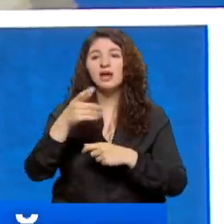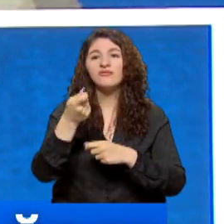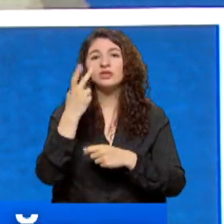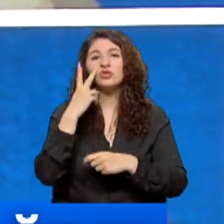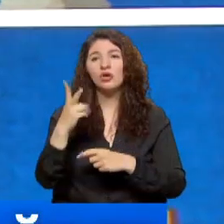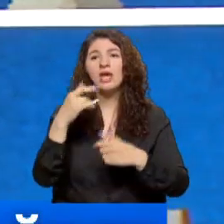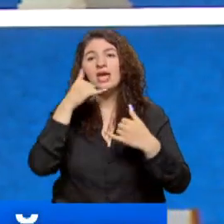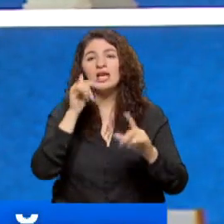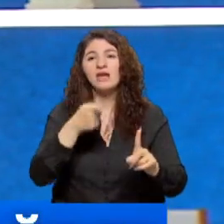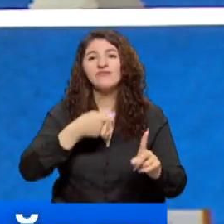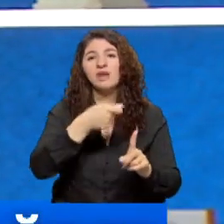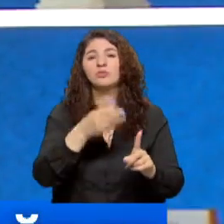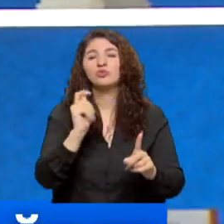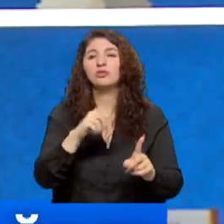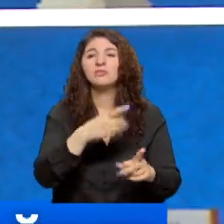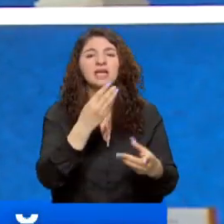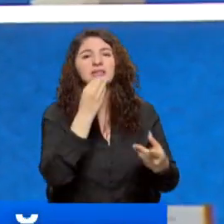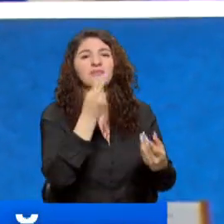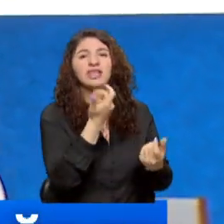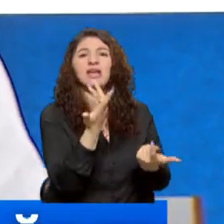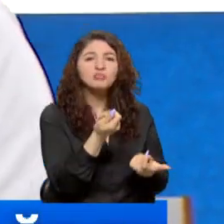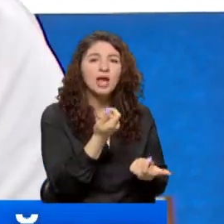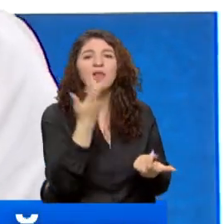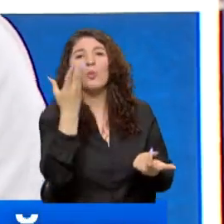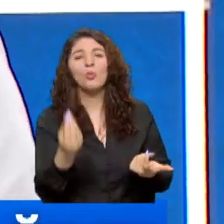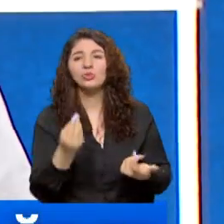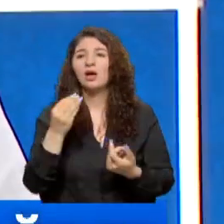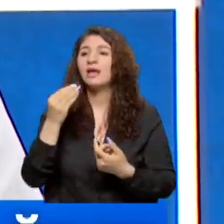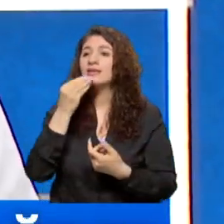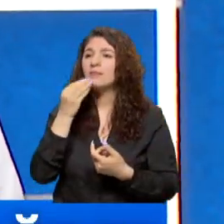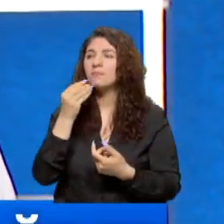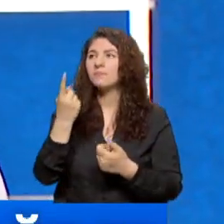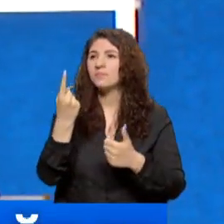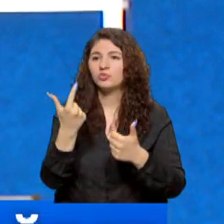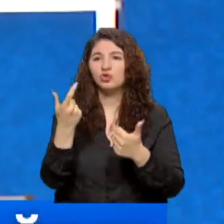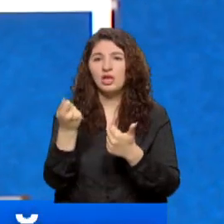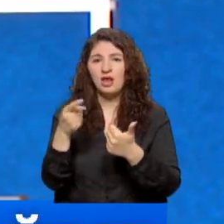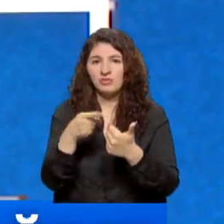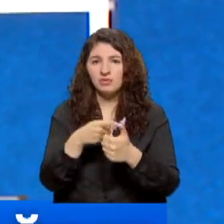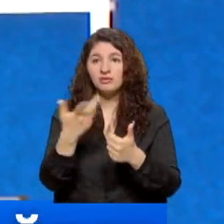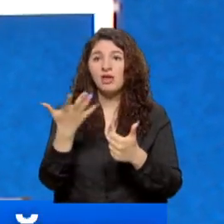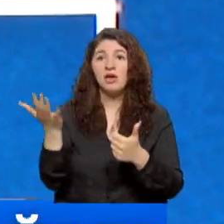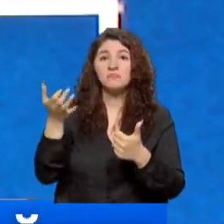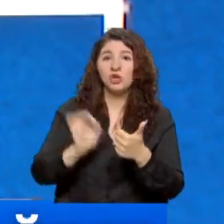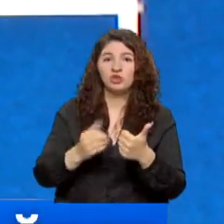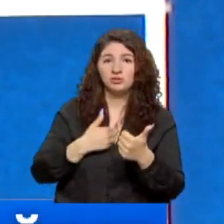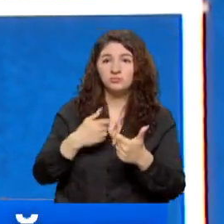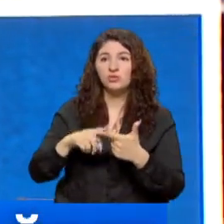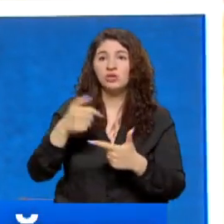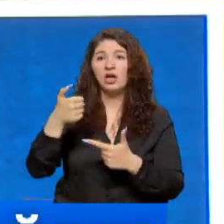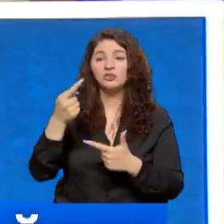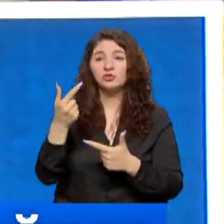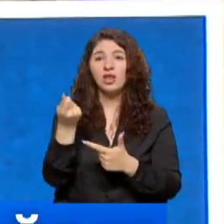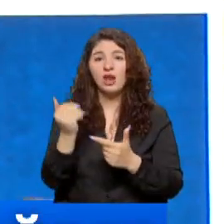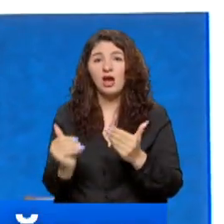fiyatı üzerinden ineğiniz evarlık sayı fiyatı neydi Ne oldu yen fiyatı neydi bir buçuk liralardan ta başladık şu